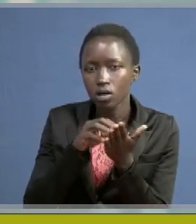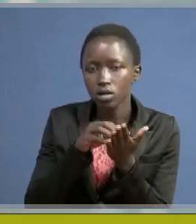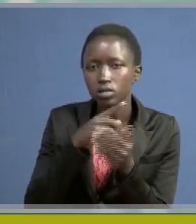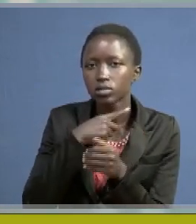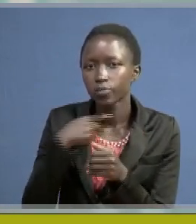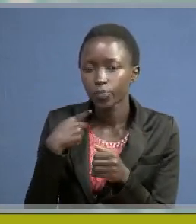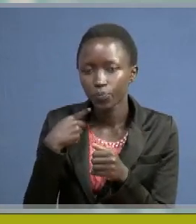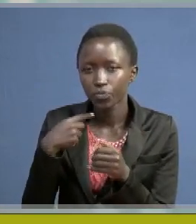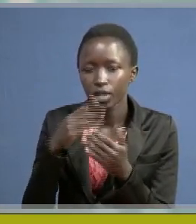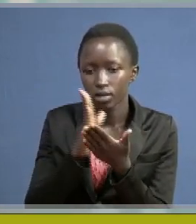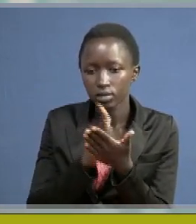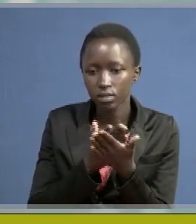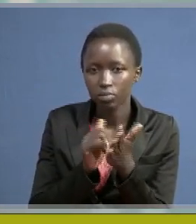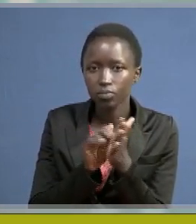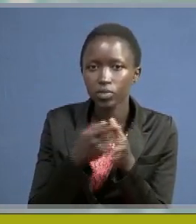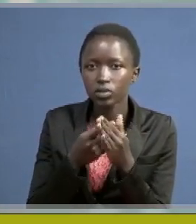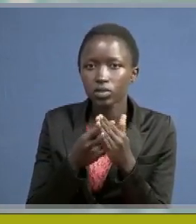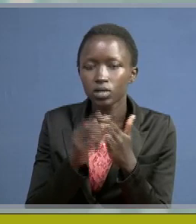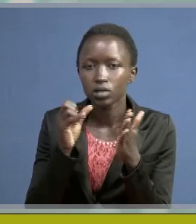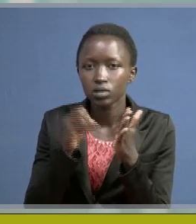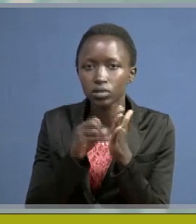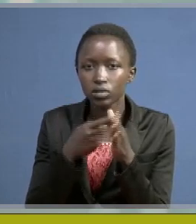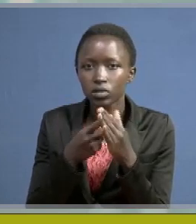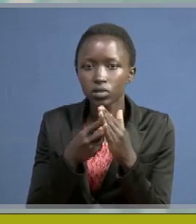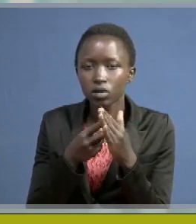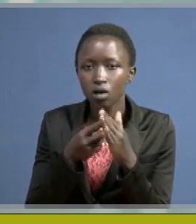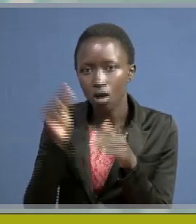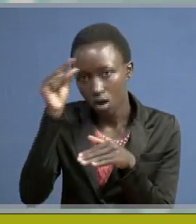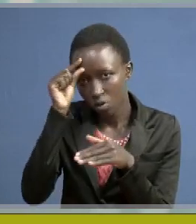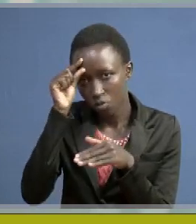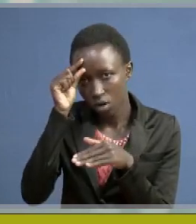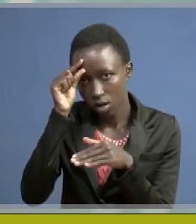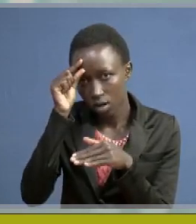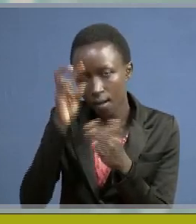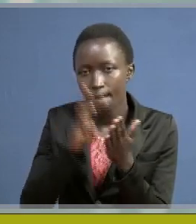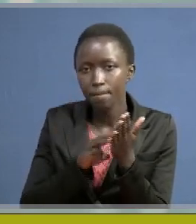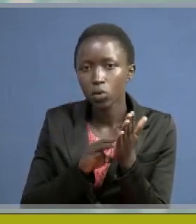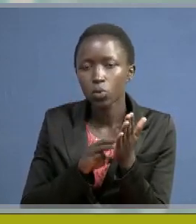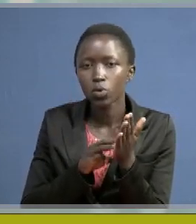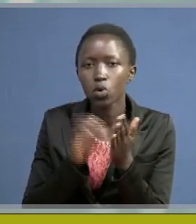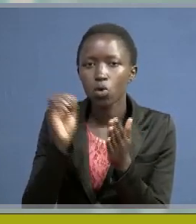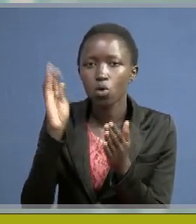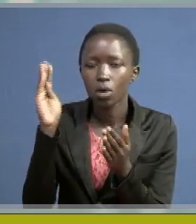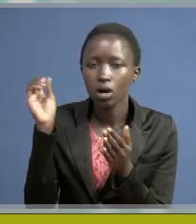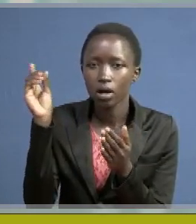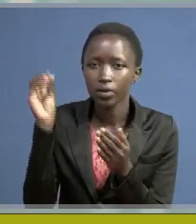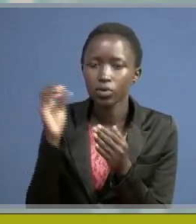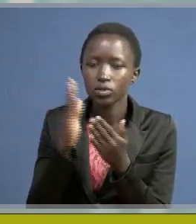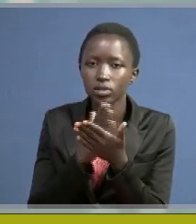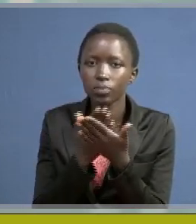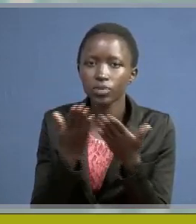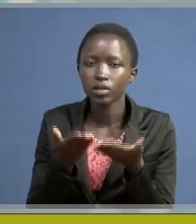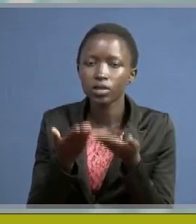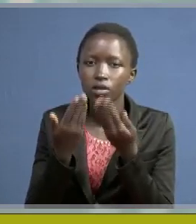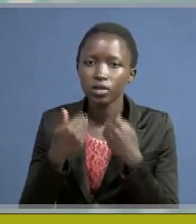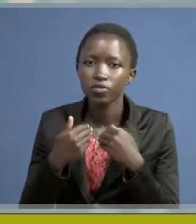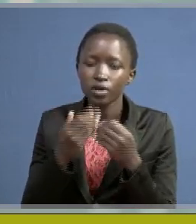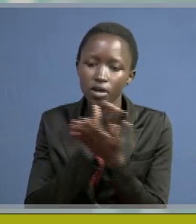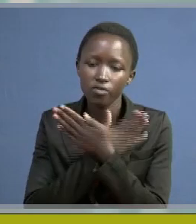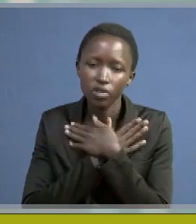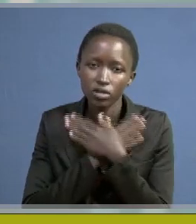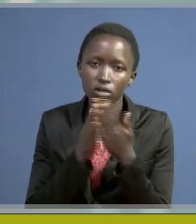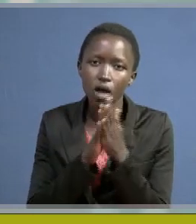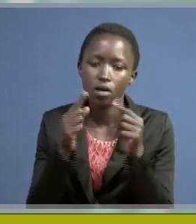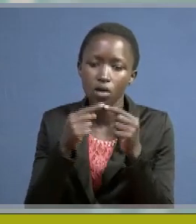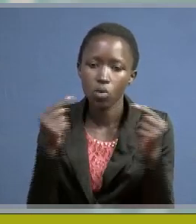mauaji. Baadhi ya kesi hizi ni ile inayomkabili gavana wa Migori Okoth Obado, jambo ambalo limempa marafiki